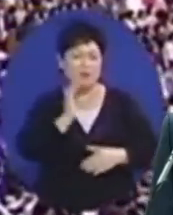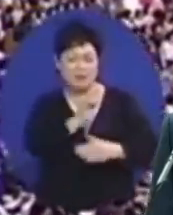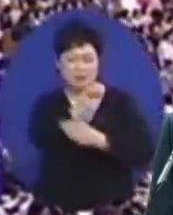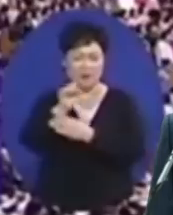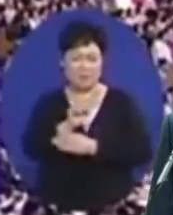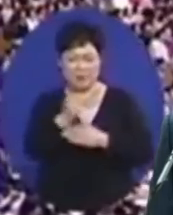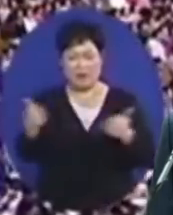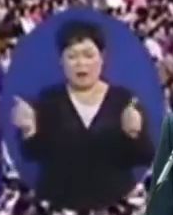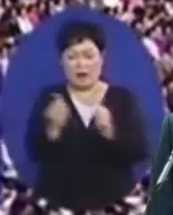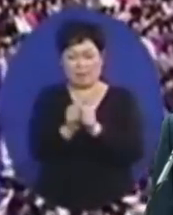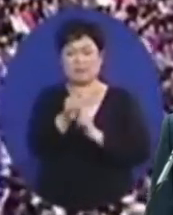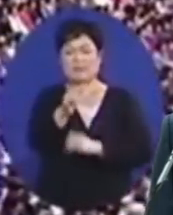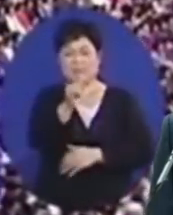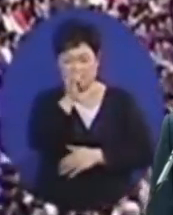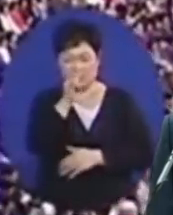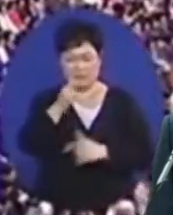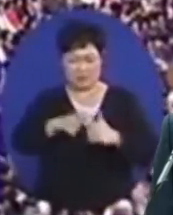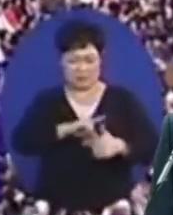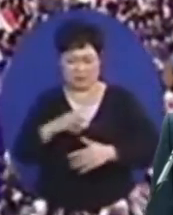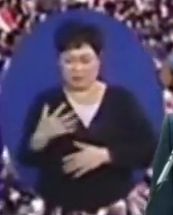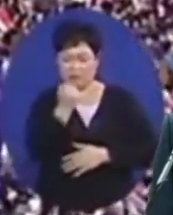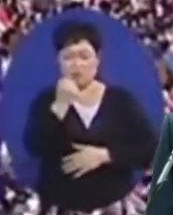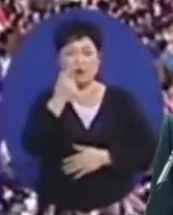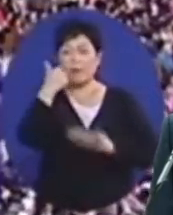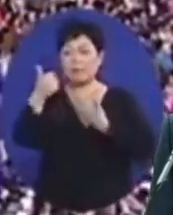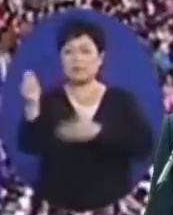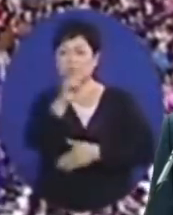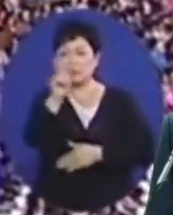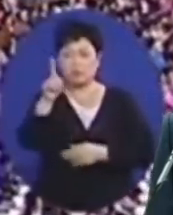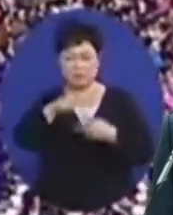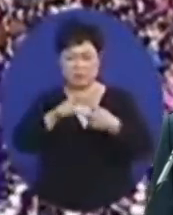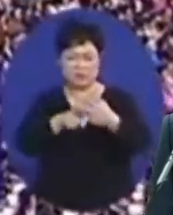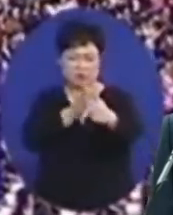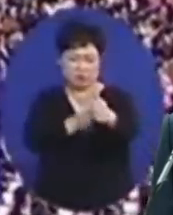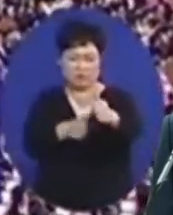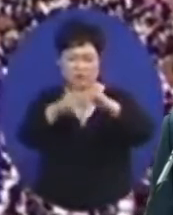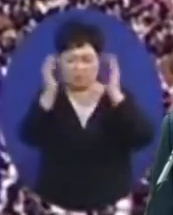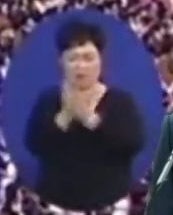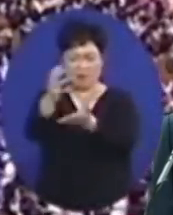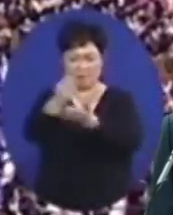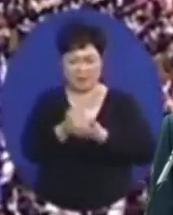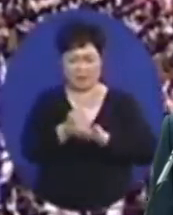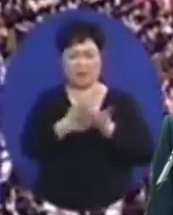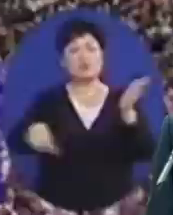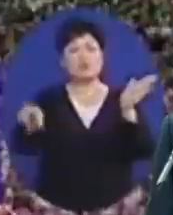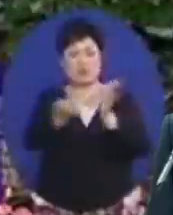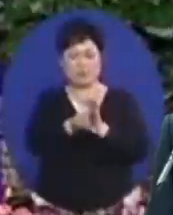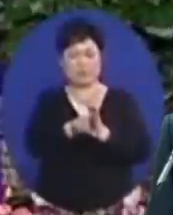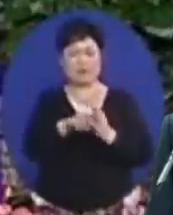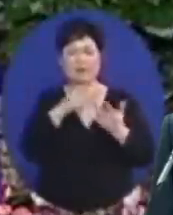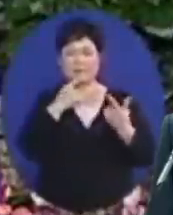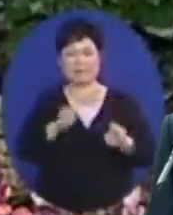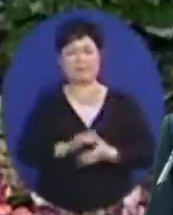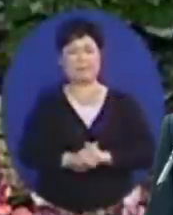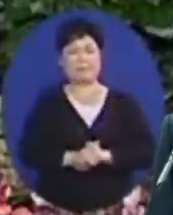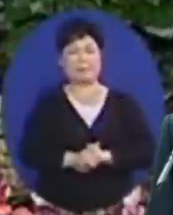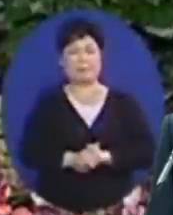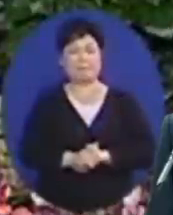열매가 항상 있게 하여 내 이름으로 아버지께 무엇을 구하든지 다 받게 하려 함이라고 말씀하시고 있는 것입니다.